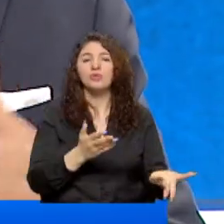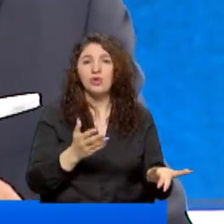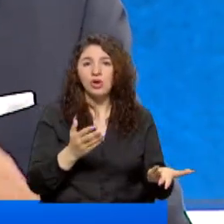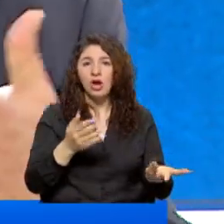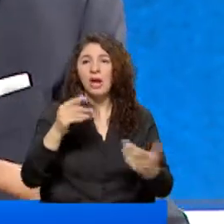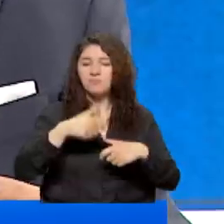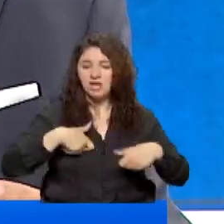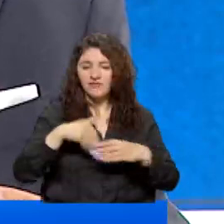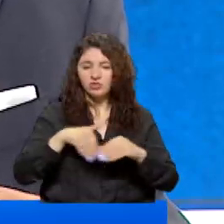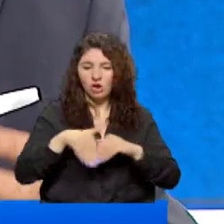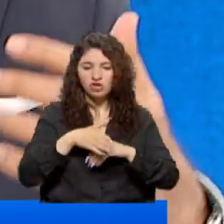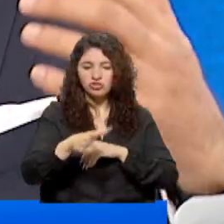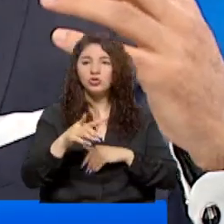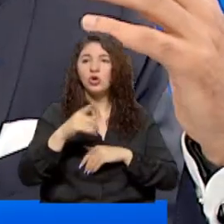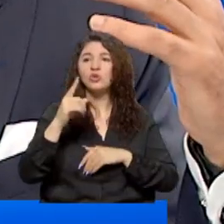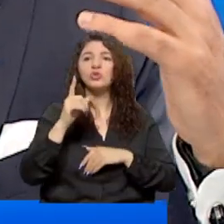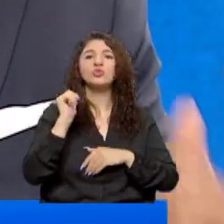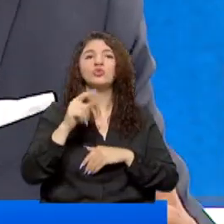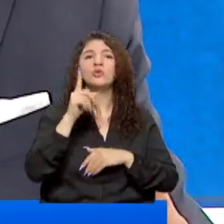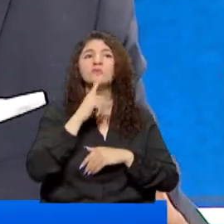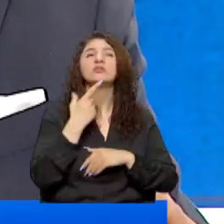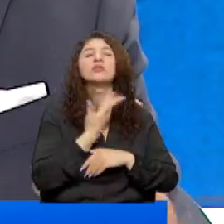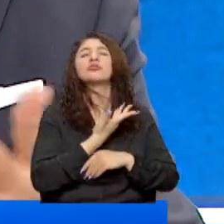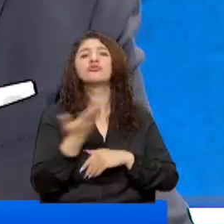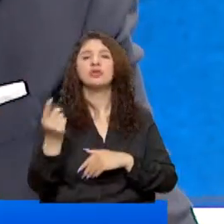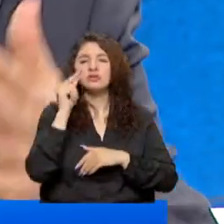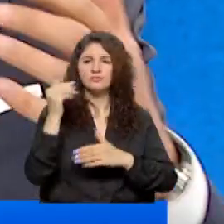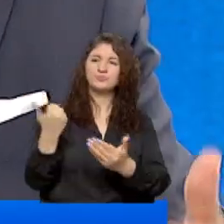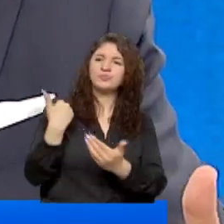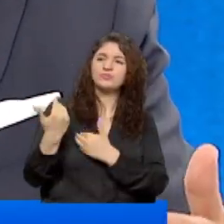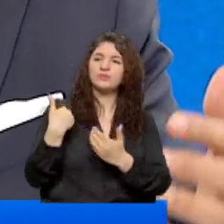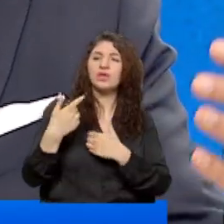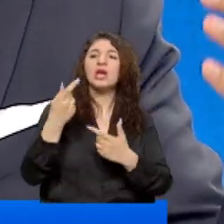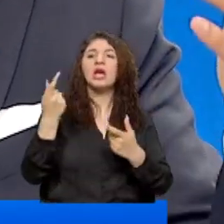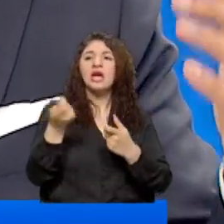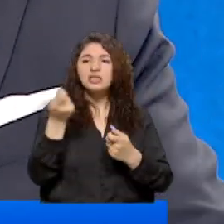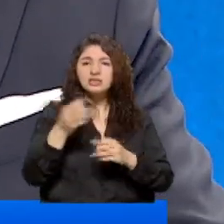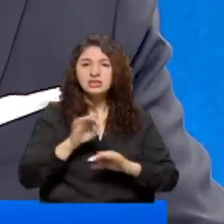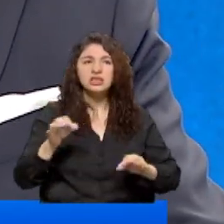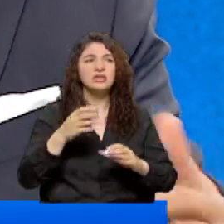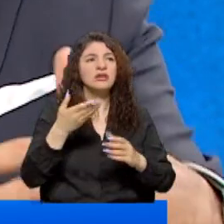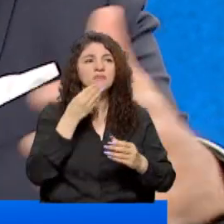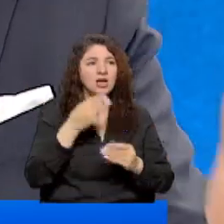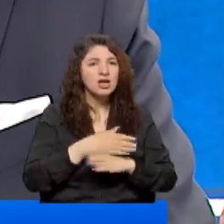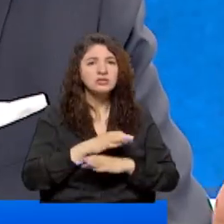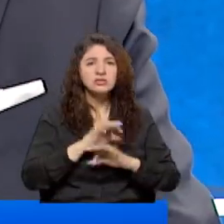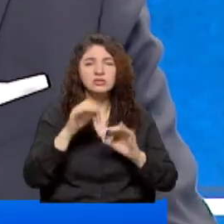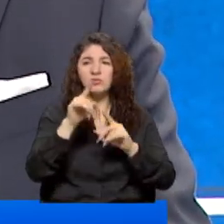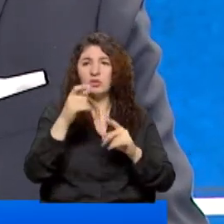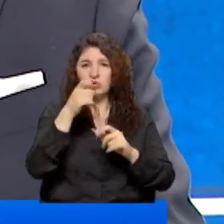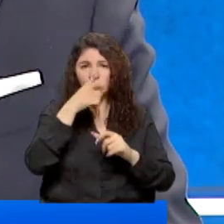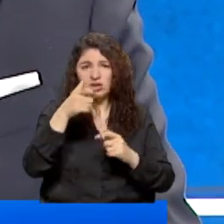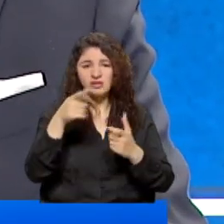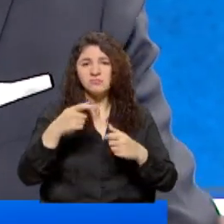yani milletvekili sokağa çıktığı zaman günde yüzlerce insanın talebi var faizsiz asılsız gelecekle ilgili kaygı yaşayan böyle bir ülkede